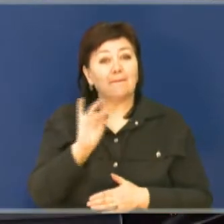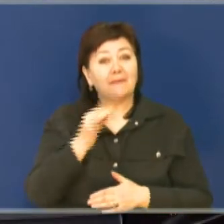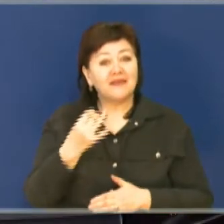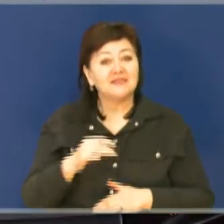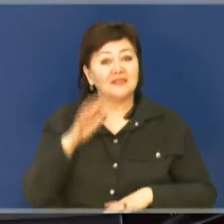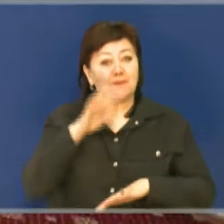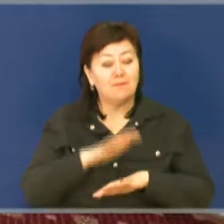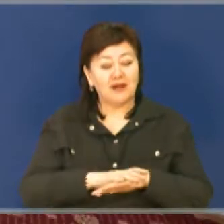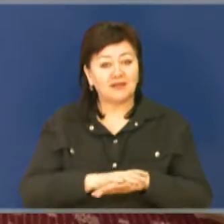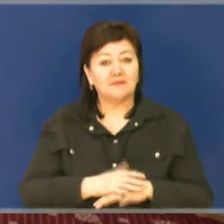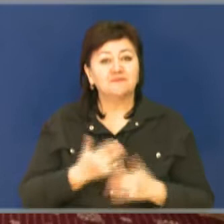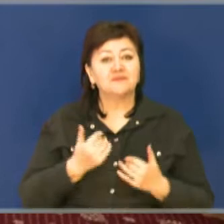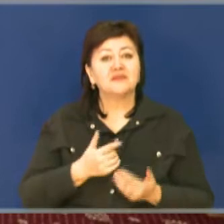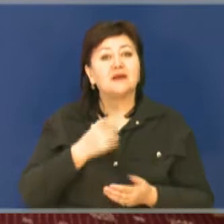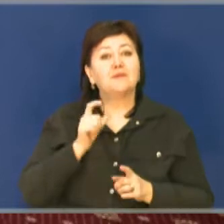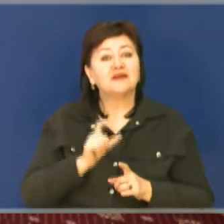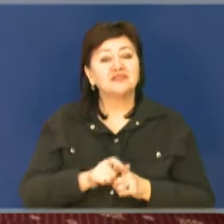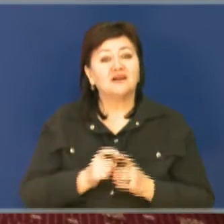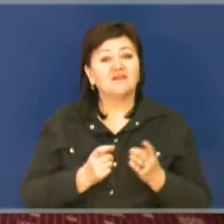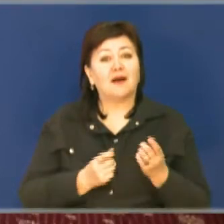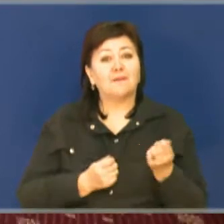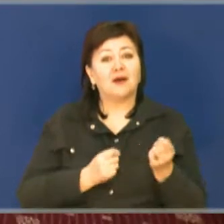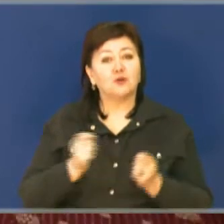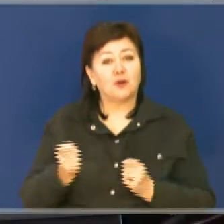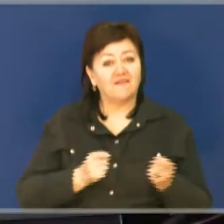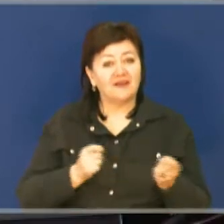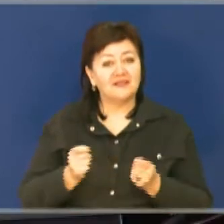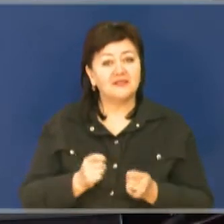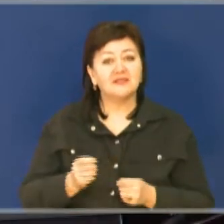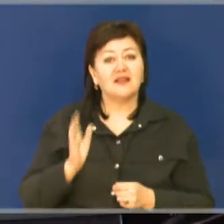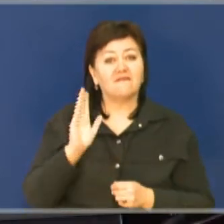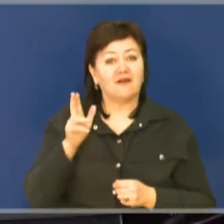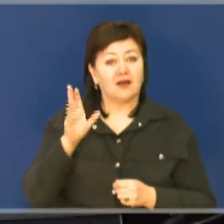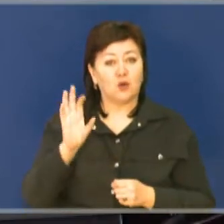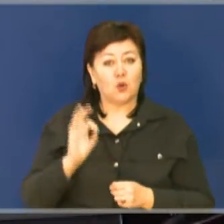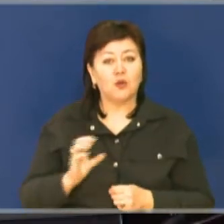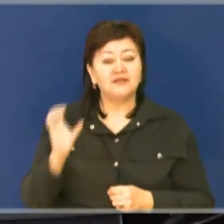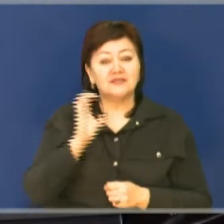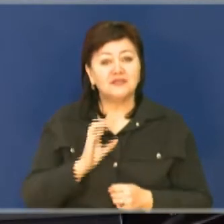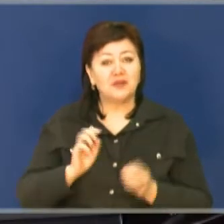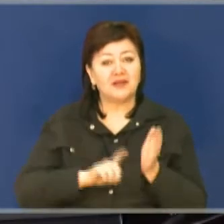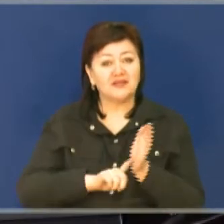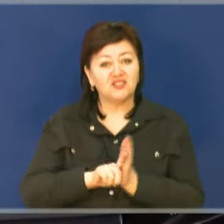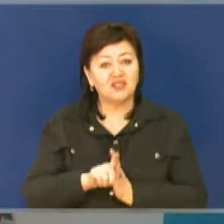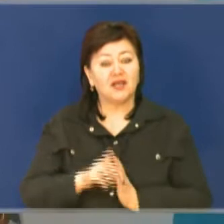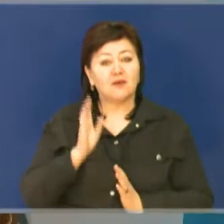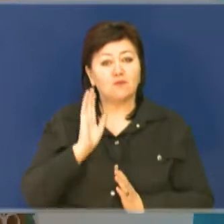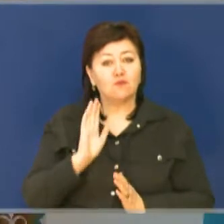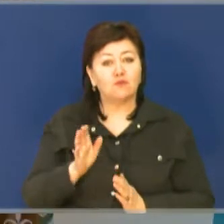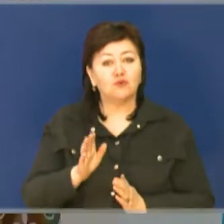этого проекта. По словам главы региона, банк одобрил важный экологический проект. К сентябрю текущего года необходимо